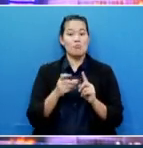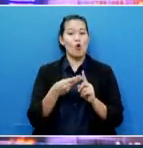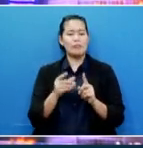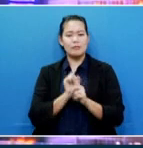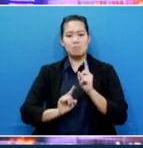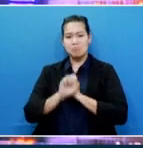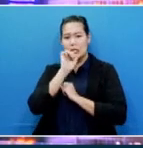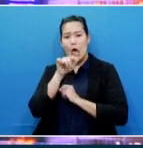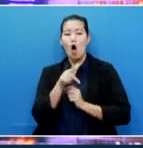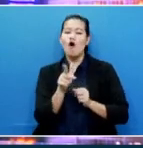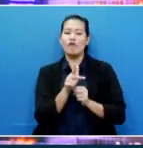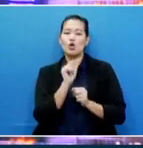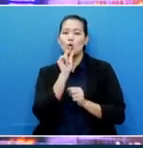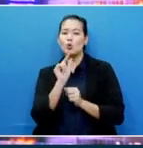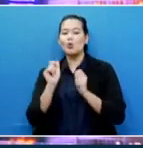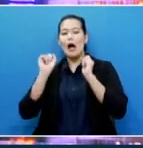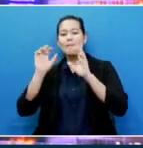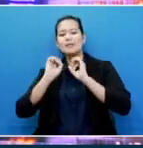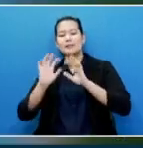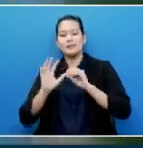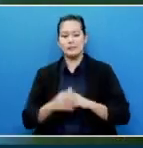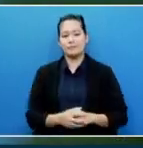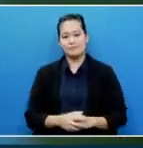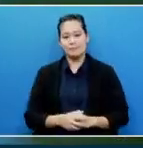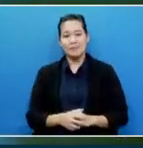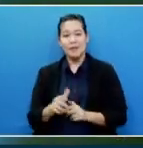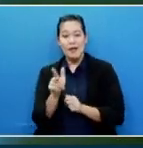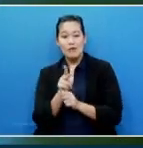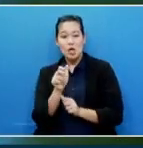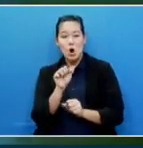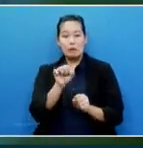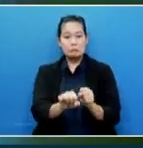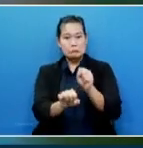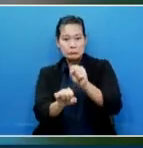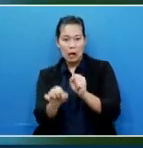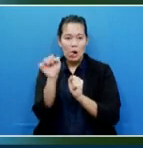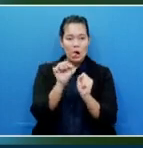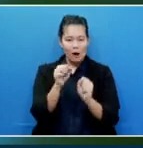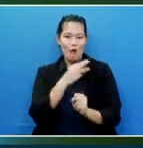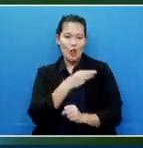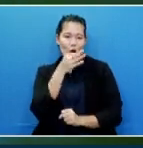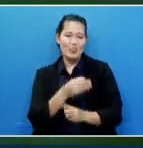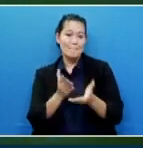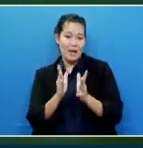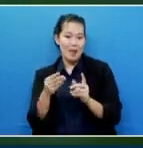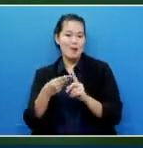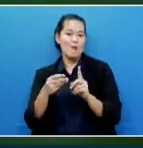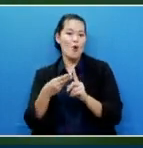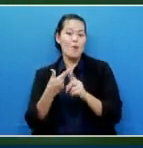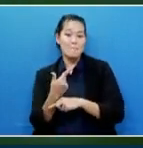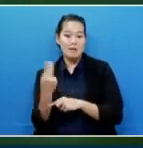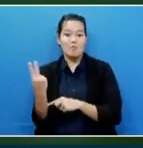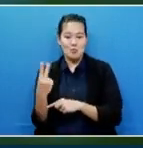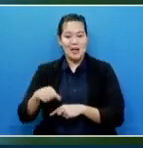akui bahwa video tersebut untuk kebutuhan kampanye. Video joget gemoy ala Wali Kota Medan Bobi Nasution dan